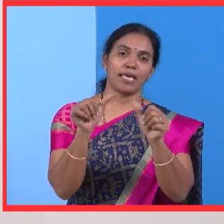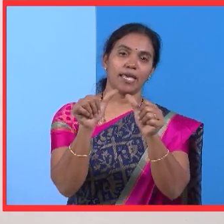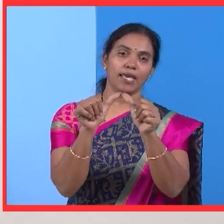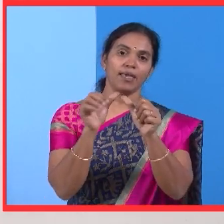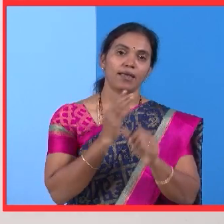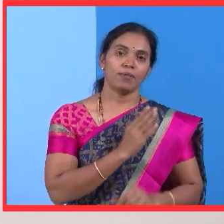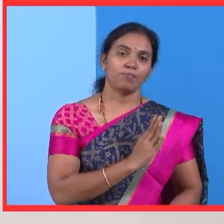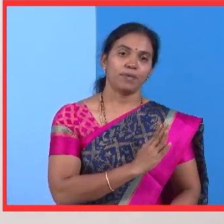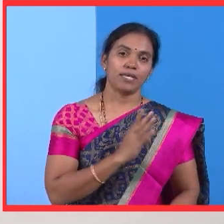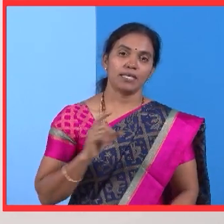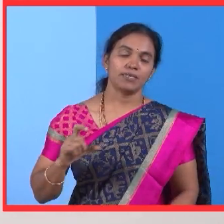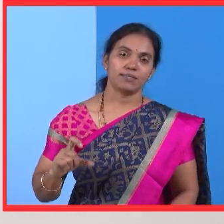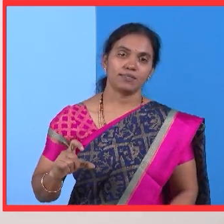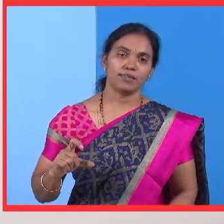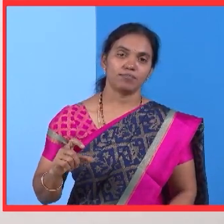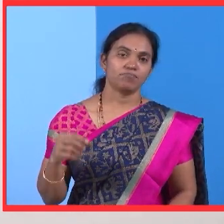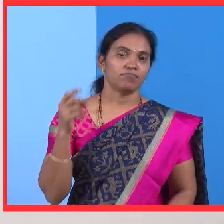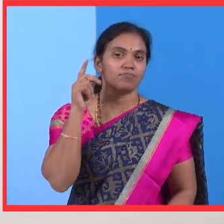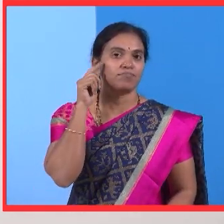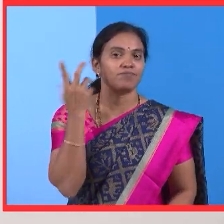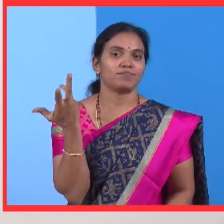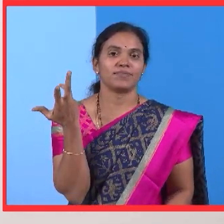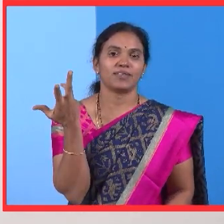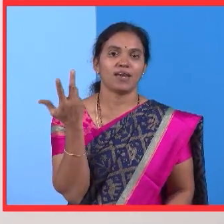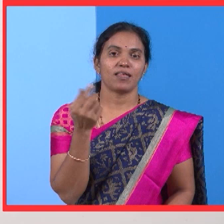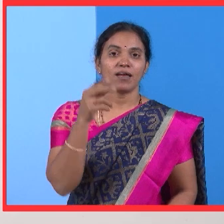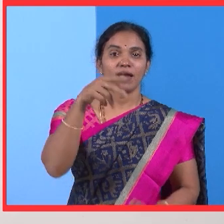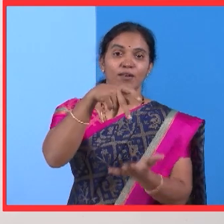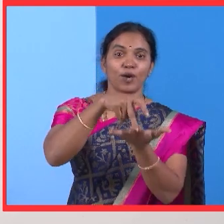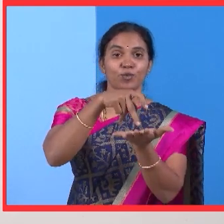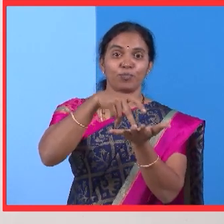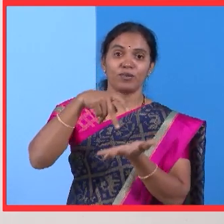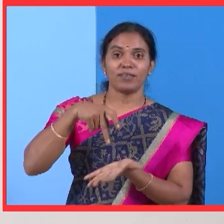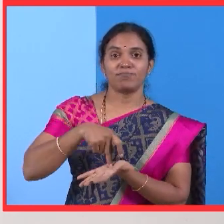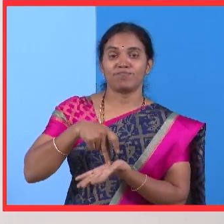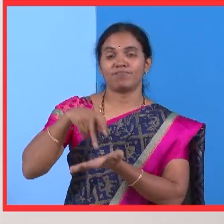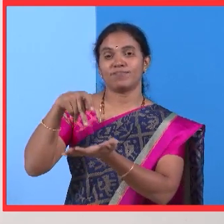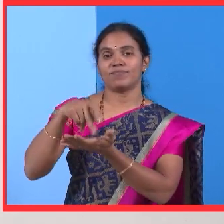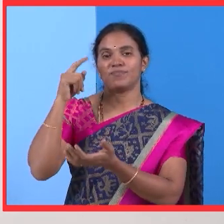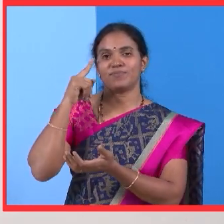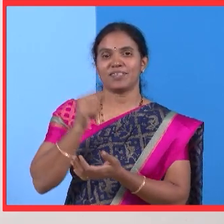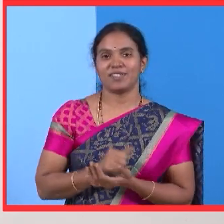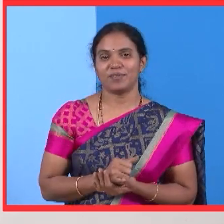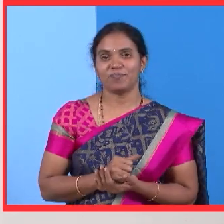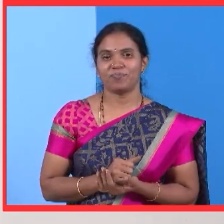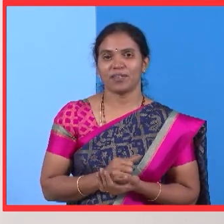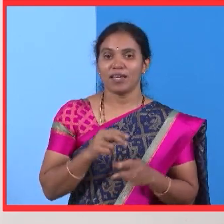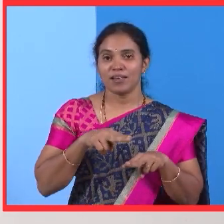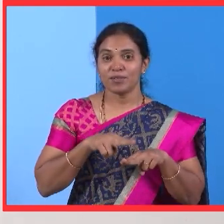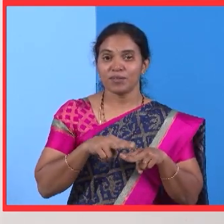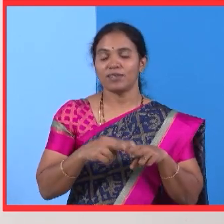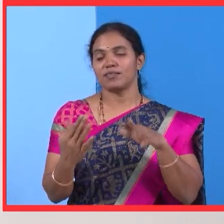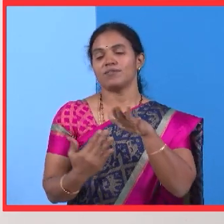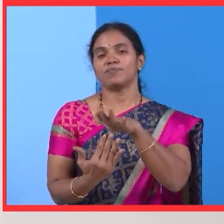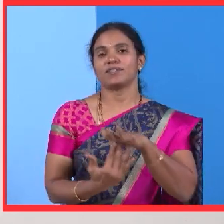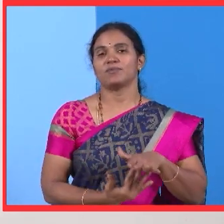ஆயத்தொலைவு, சியினுடைய ஆயத்தொலைவுகளை கணக்கிடலாம். முதல்ல ஏ என்ற புள்ளியினுடைய ஆயத்தொலைவை கணக்கிடுவோம், ரெண்டாவது